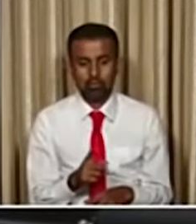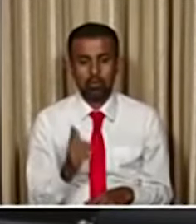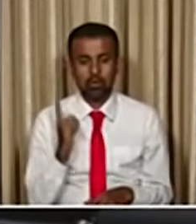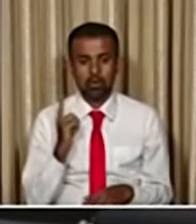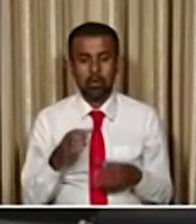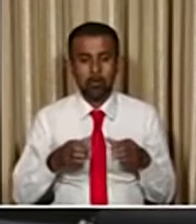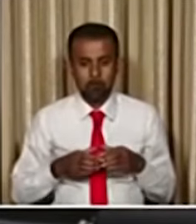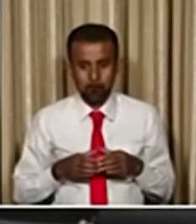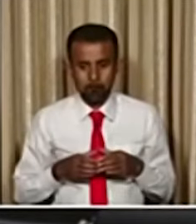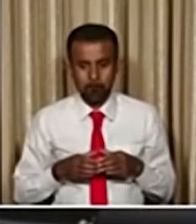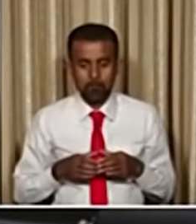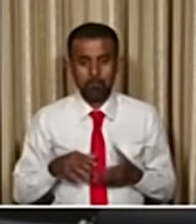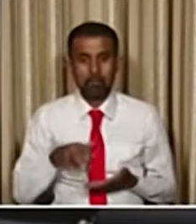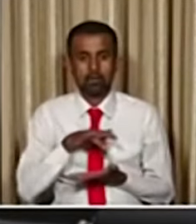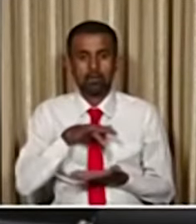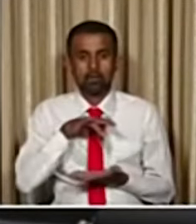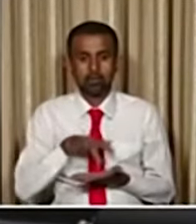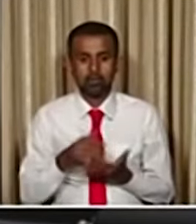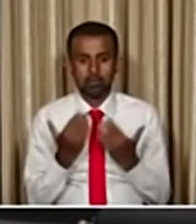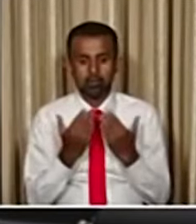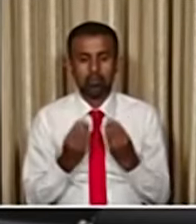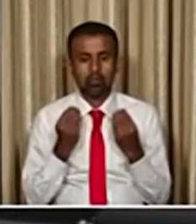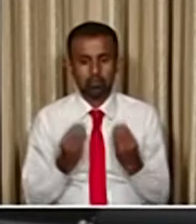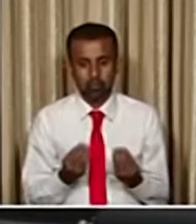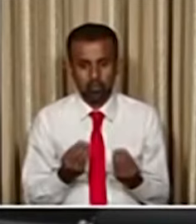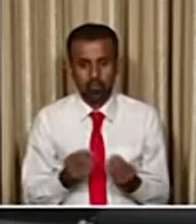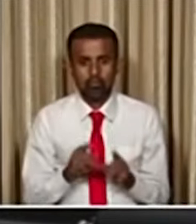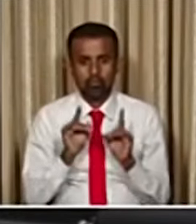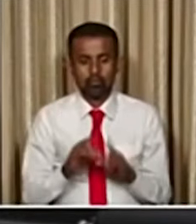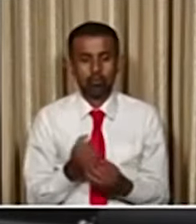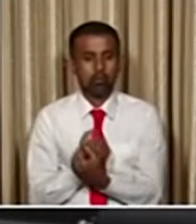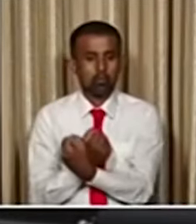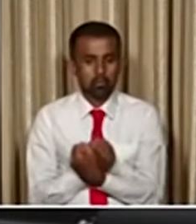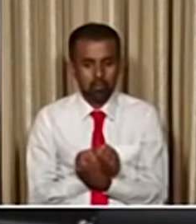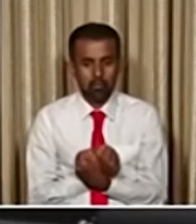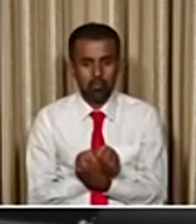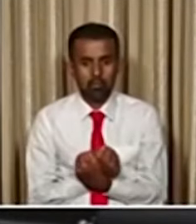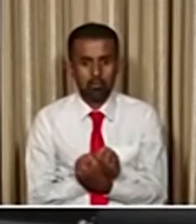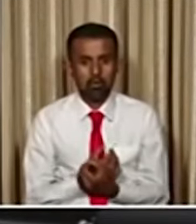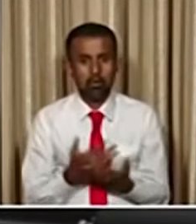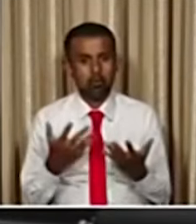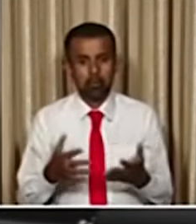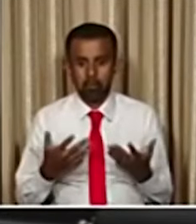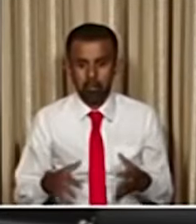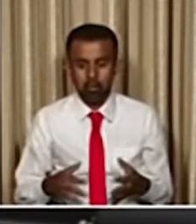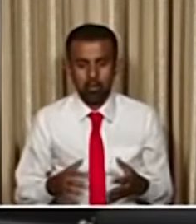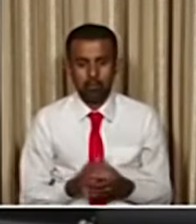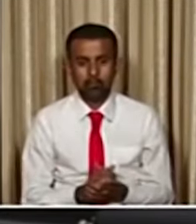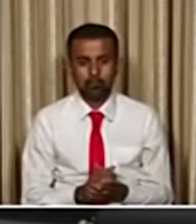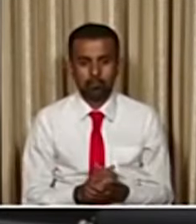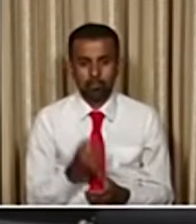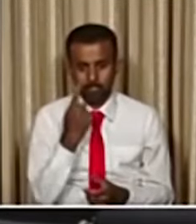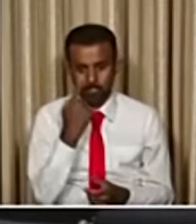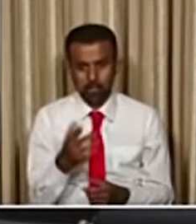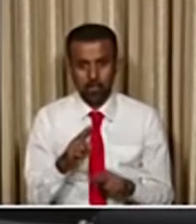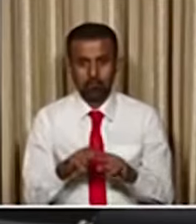ආරක්ෂක අංශවලට ඒ ස්ථානයේම උපදෙස් ලබලා දුන්නා. ඒ අනුව අත්අඩංගුවට ගැනීම ගණනාවක් සිද්ධ කරලා තිබෙනවා. ඒ වගේම අපි දැක්ක